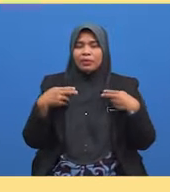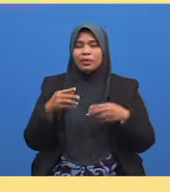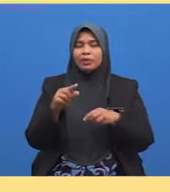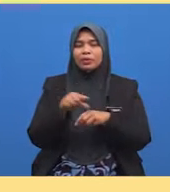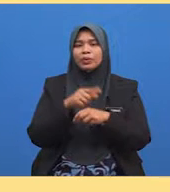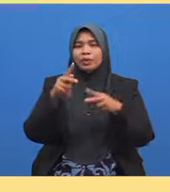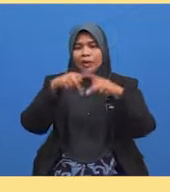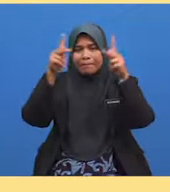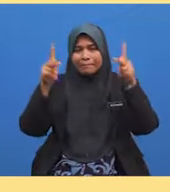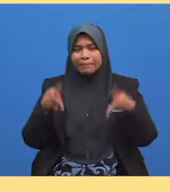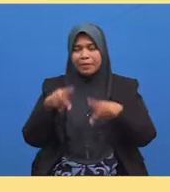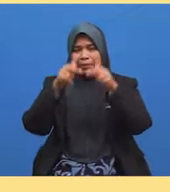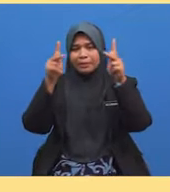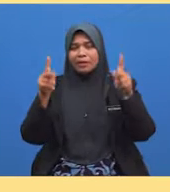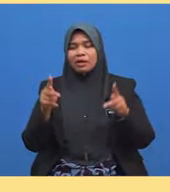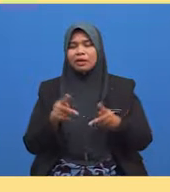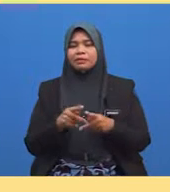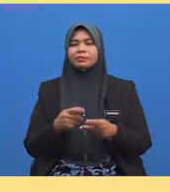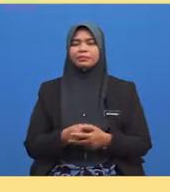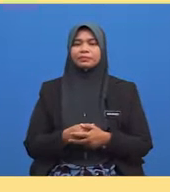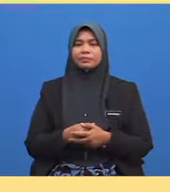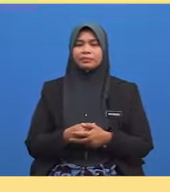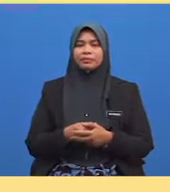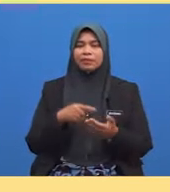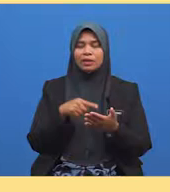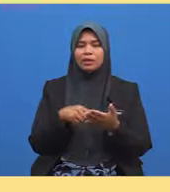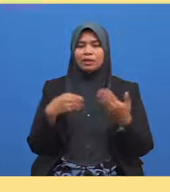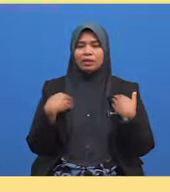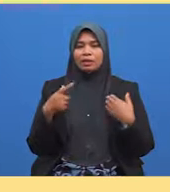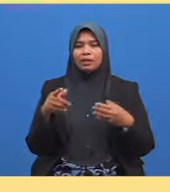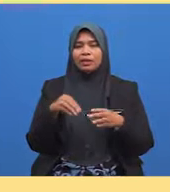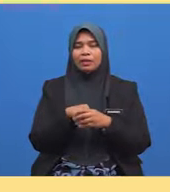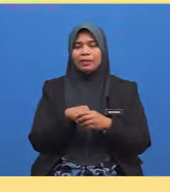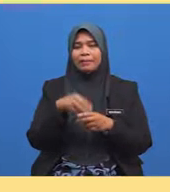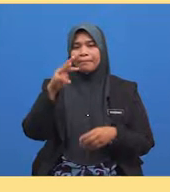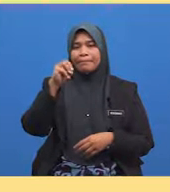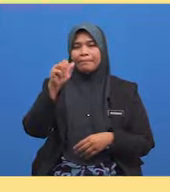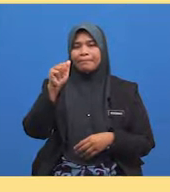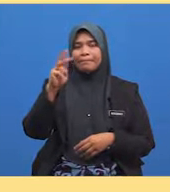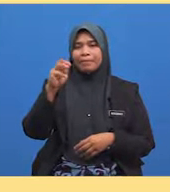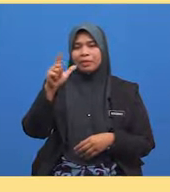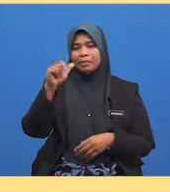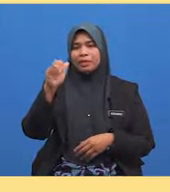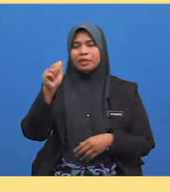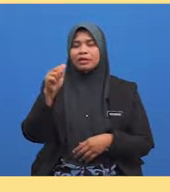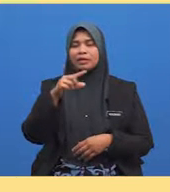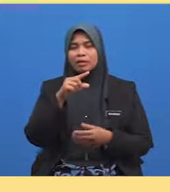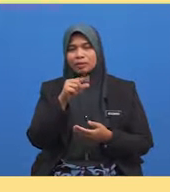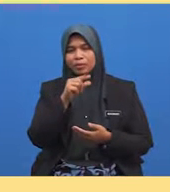menggunakan peparu. Ini dapat dilihat melalui kumpulan haiwan mamalia,